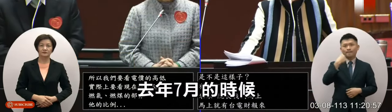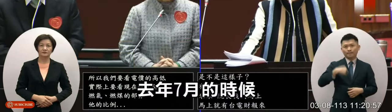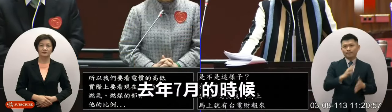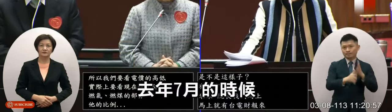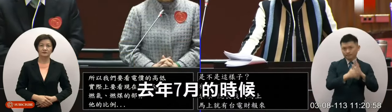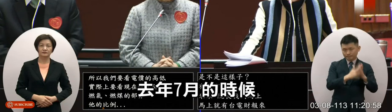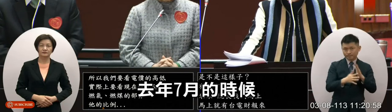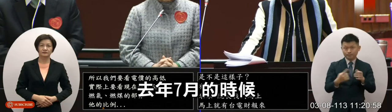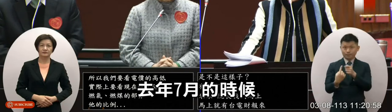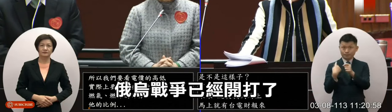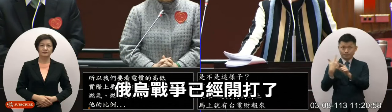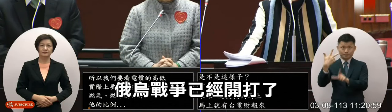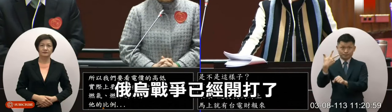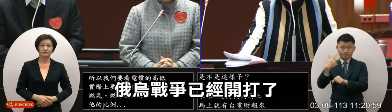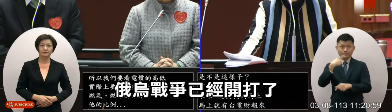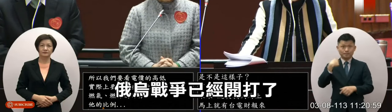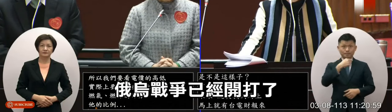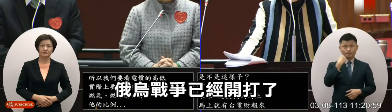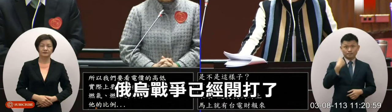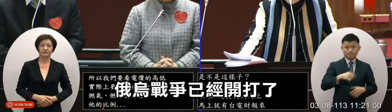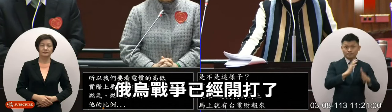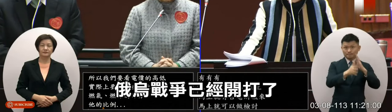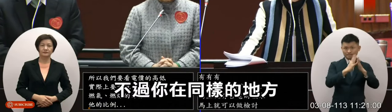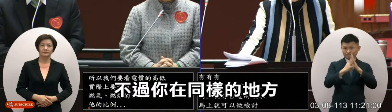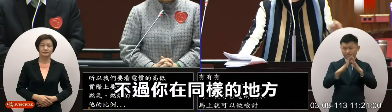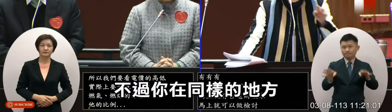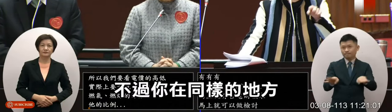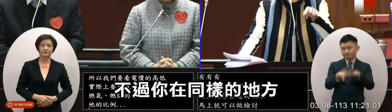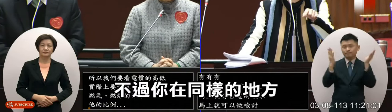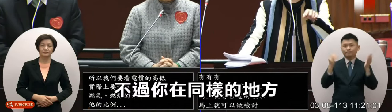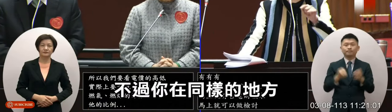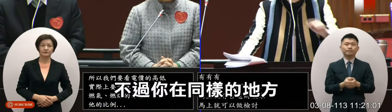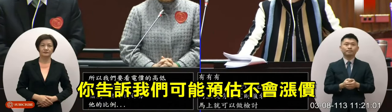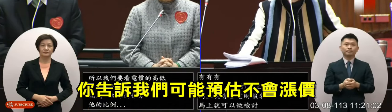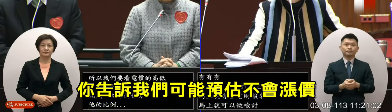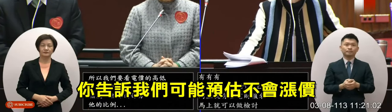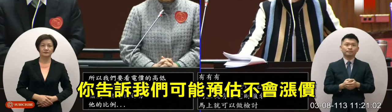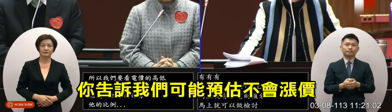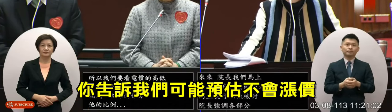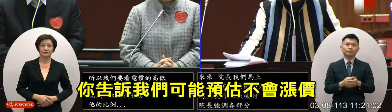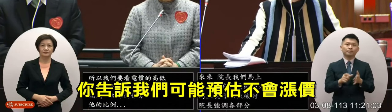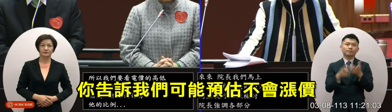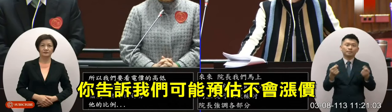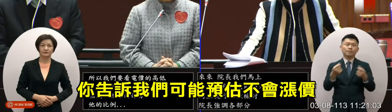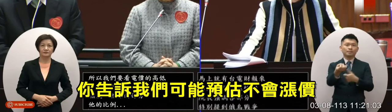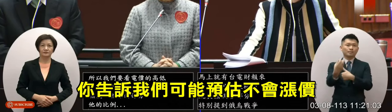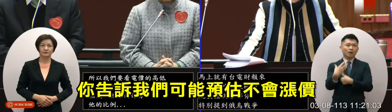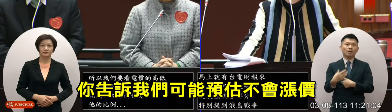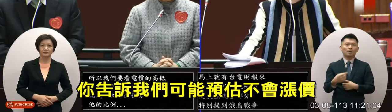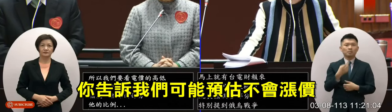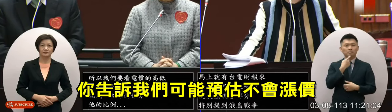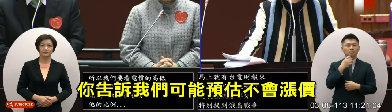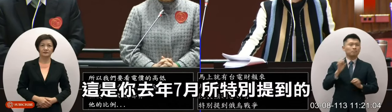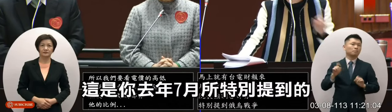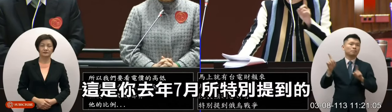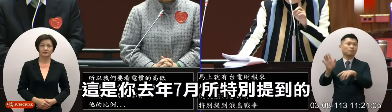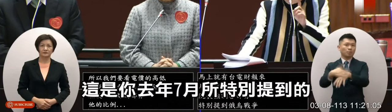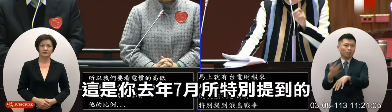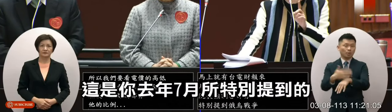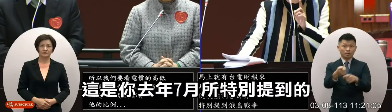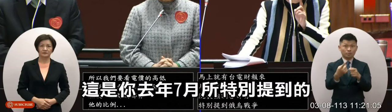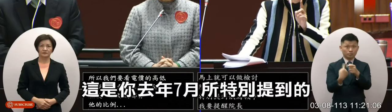长，去年7月的时候，俄乌战争已经开打了。不过你在同样的地方，你告诉我们可能预估不会涨价哦，这是